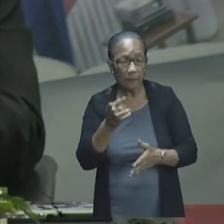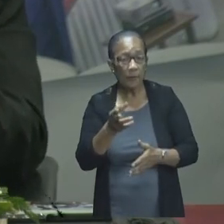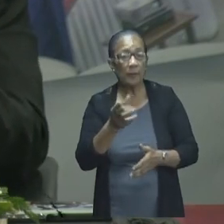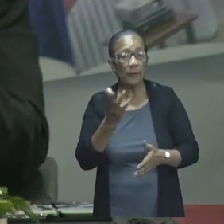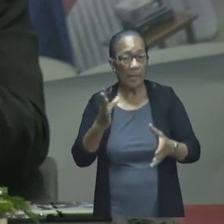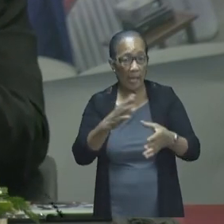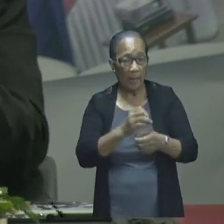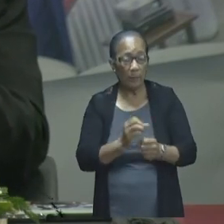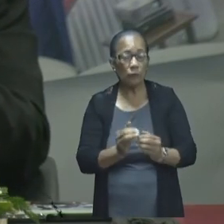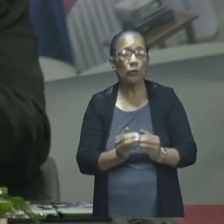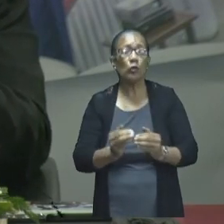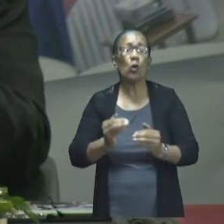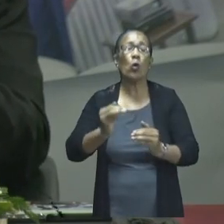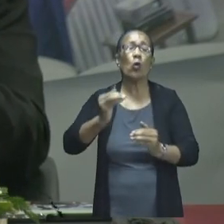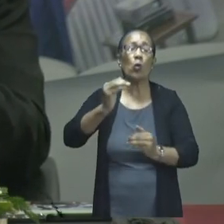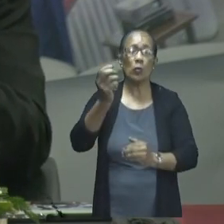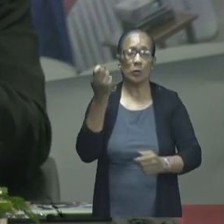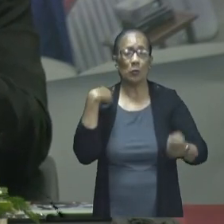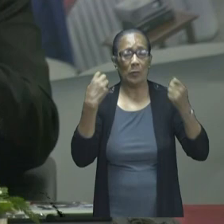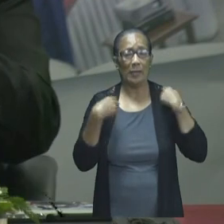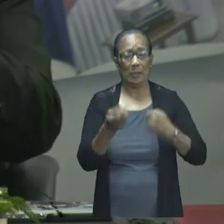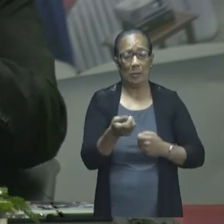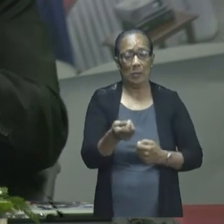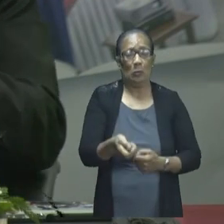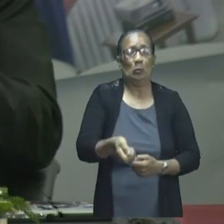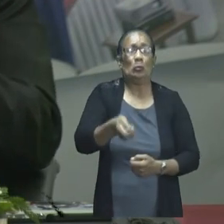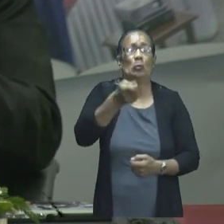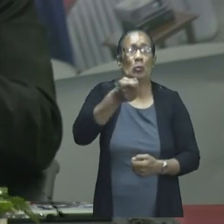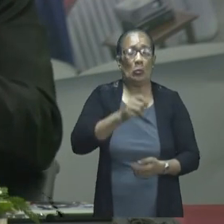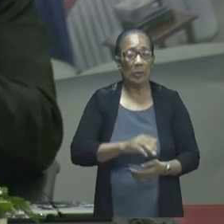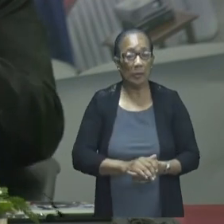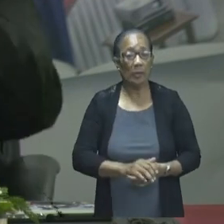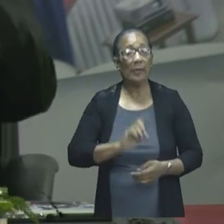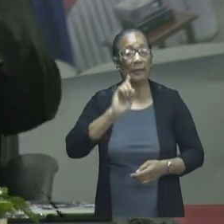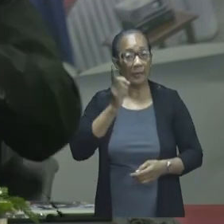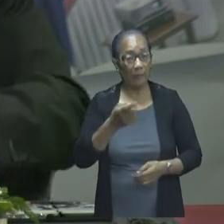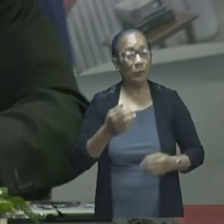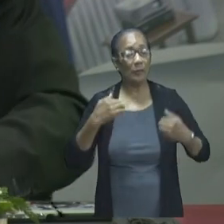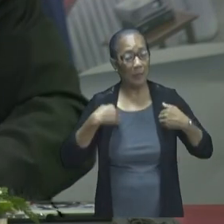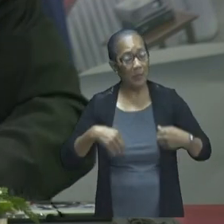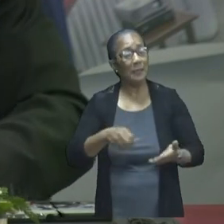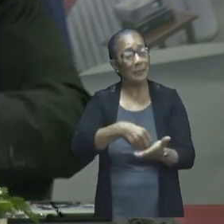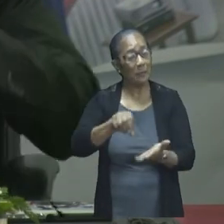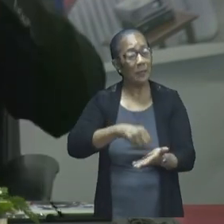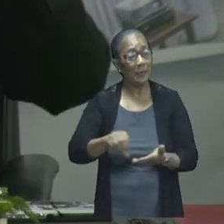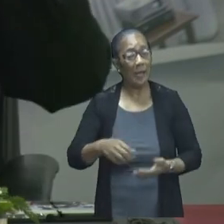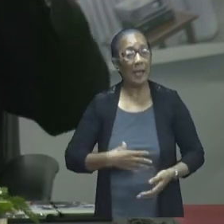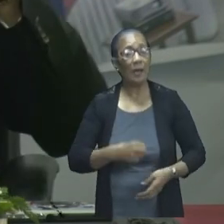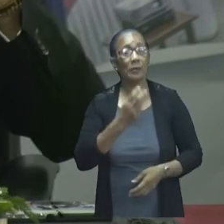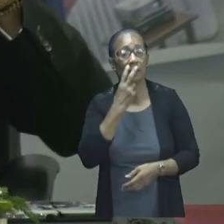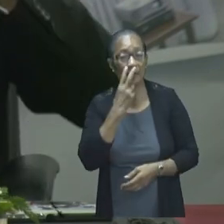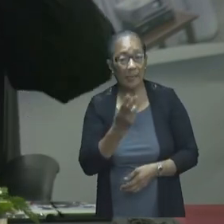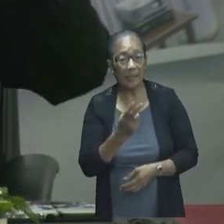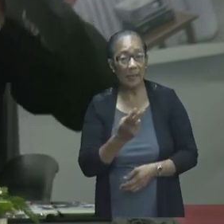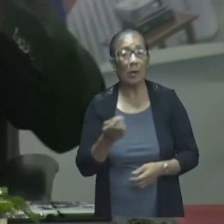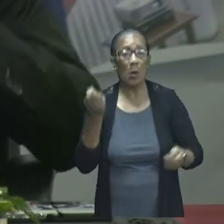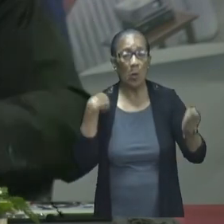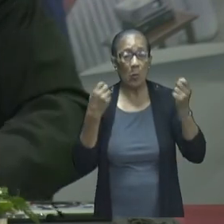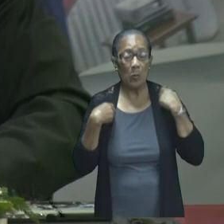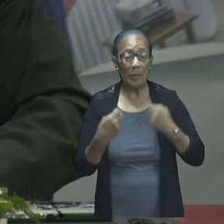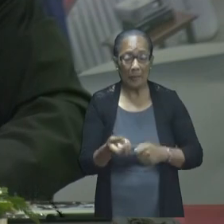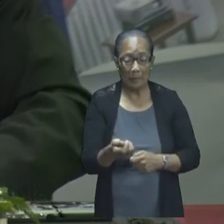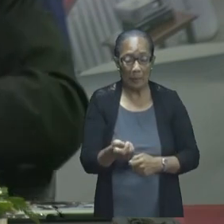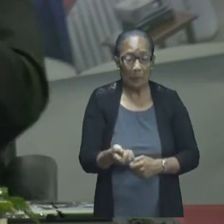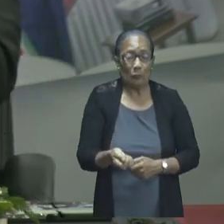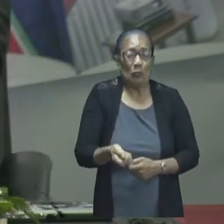verhoging van die prijs daar zo en dan moet de consument daarvoor betalen we hebben nee prijzen tegen de prezen enorm op zijn hoek er mensen die